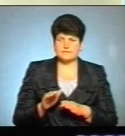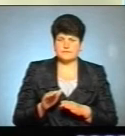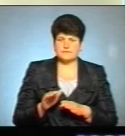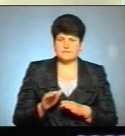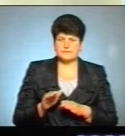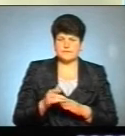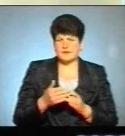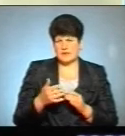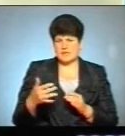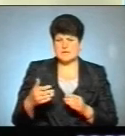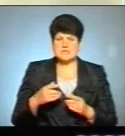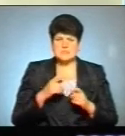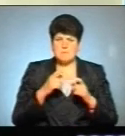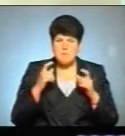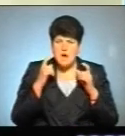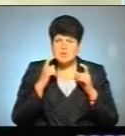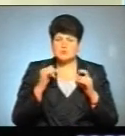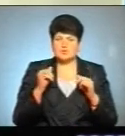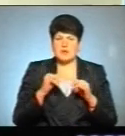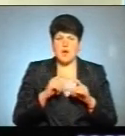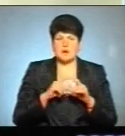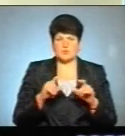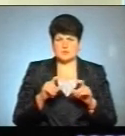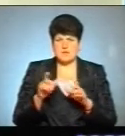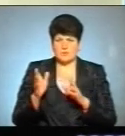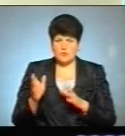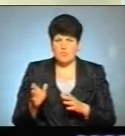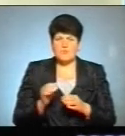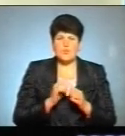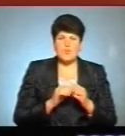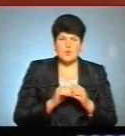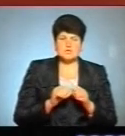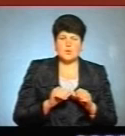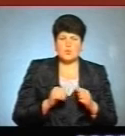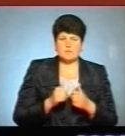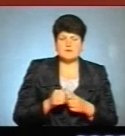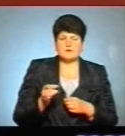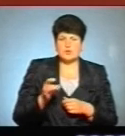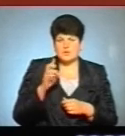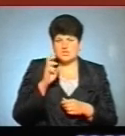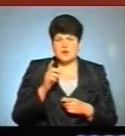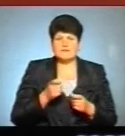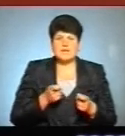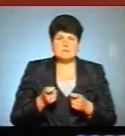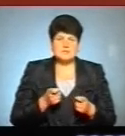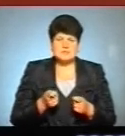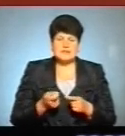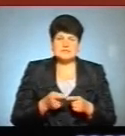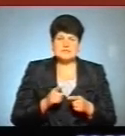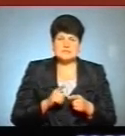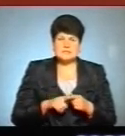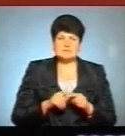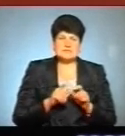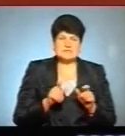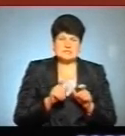певну кількість масок для таких стаціонарних установ. Крім того, кожна комісія при районі державної адміністрації цим стаціонарним закладом,